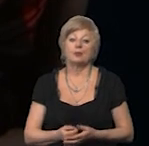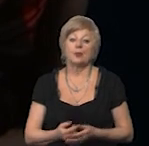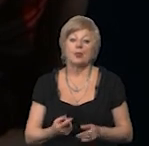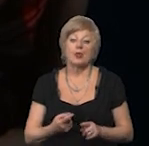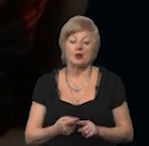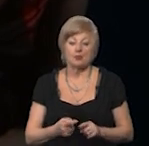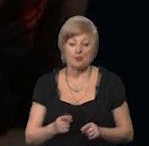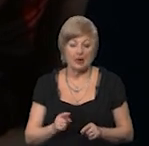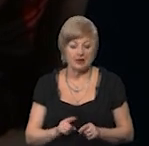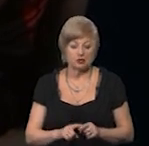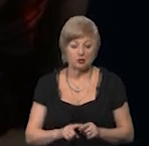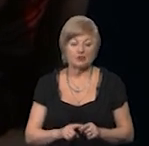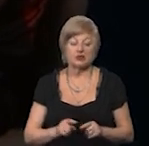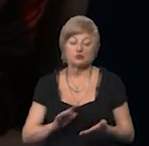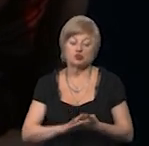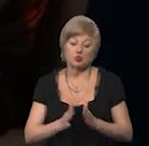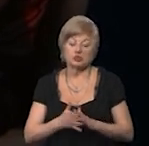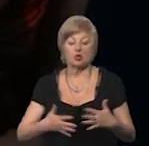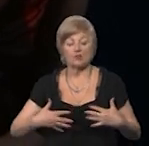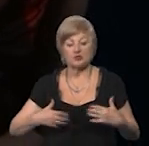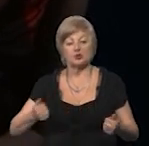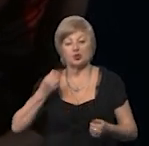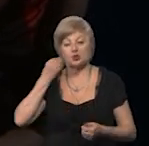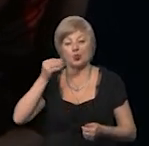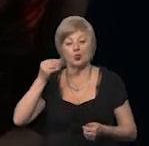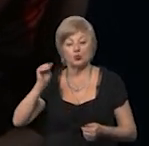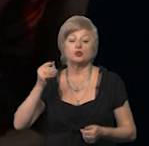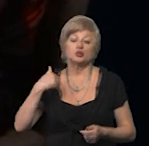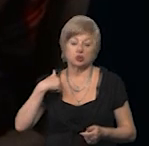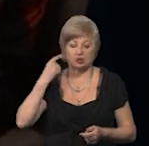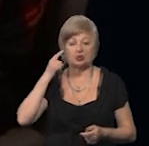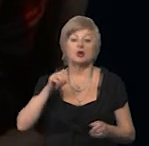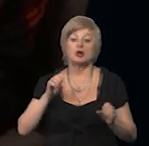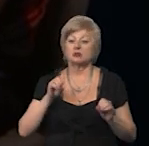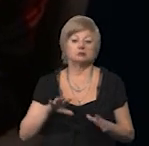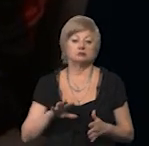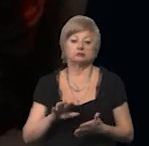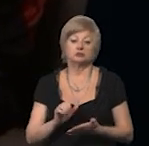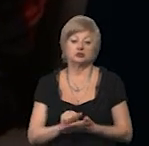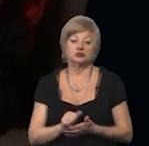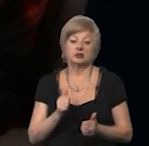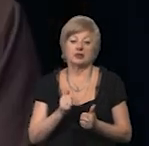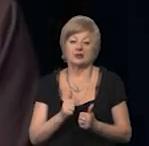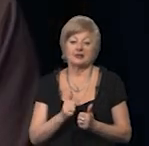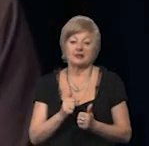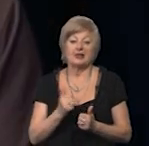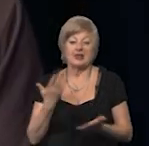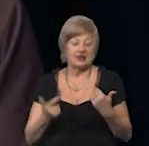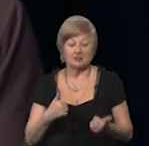от моє тайдзі, стан здоров'я поліпшився. Я думаю, що якби я не займався, я б вже тут з вами не сидів.